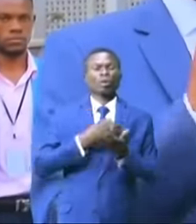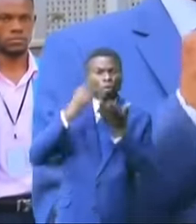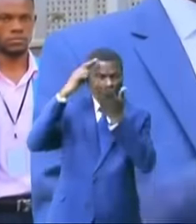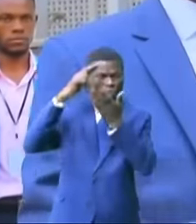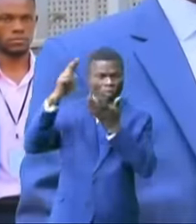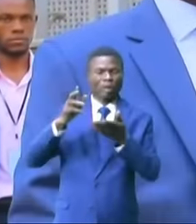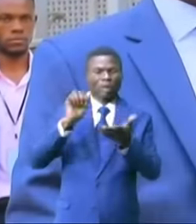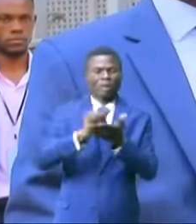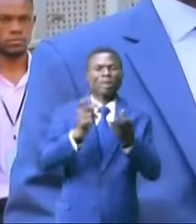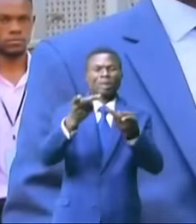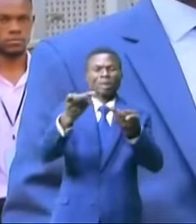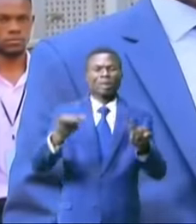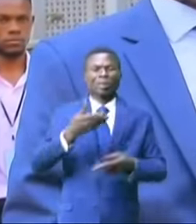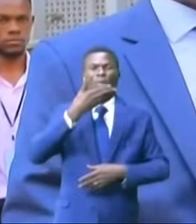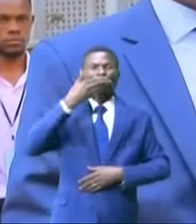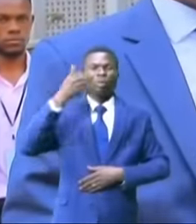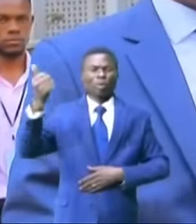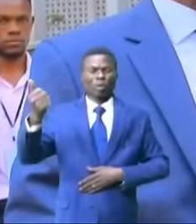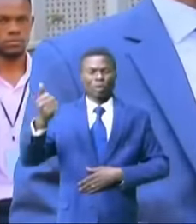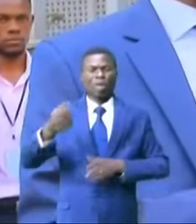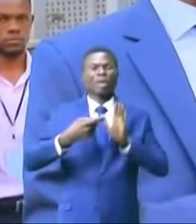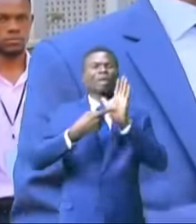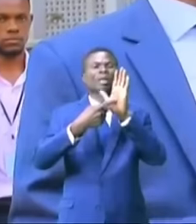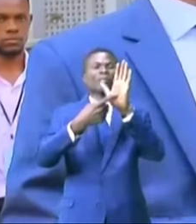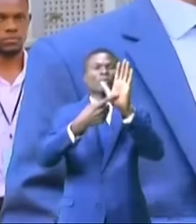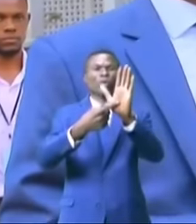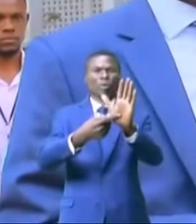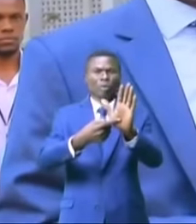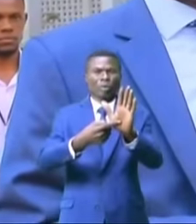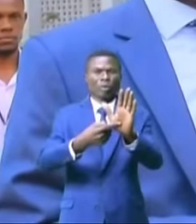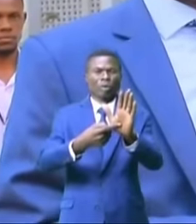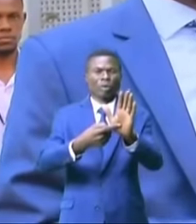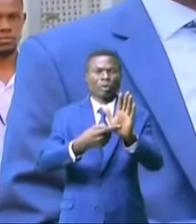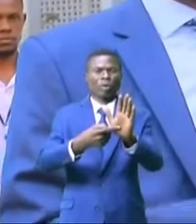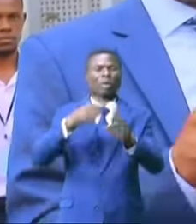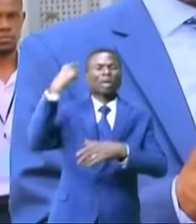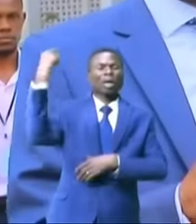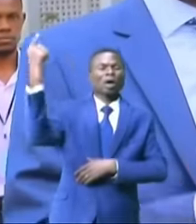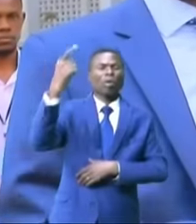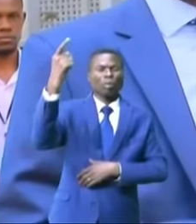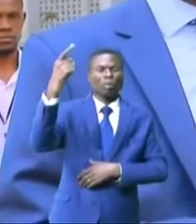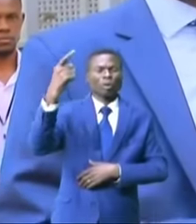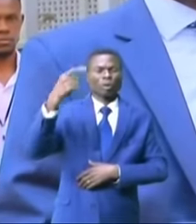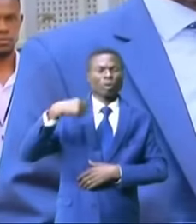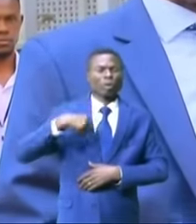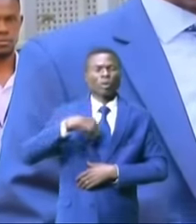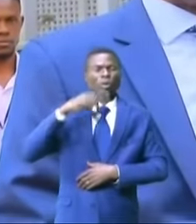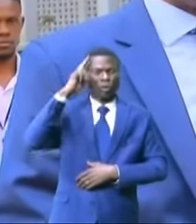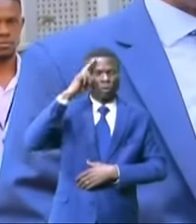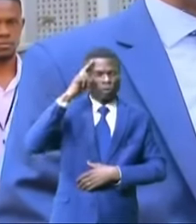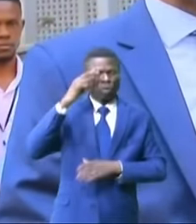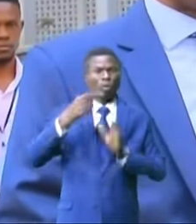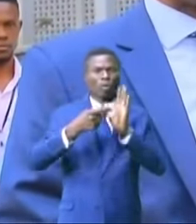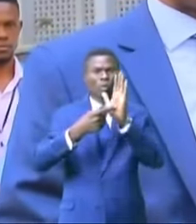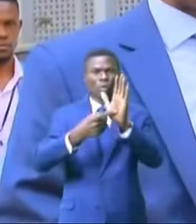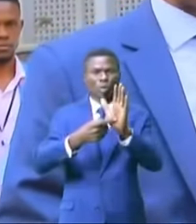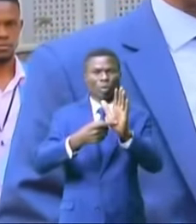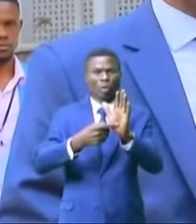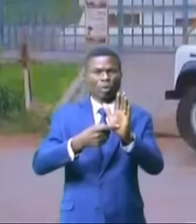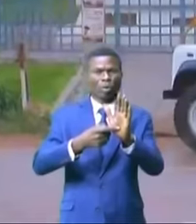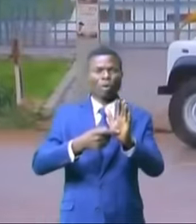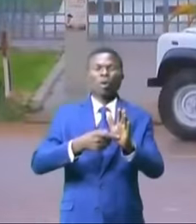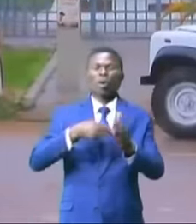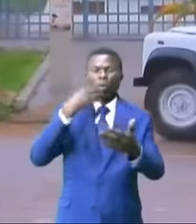lieu par excellence de la réflexion et que nous savons réfléchir et nous présenter en bon